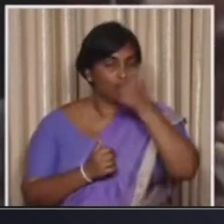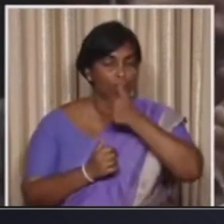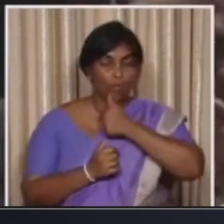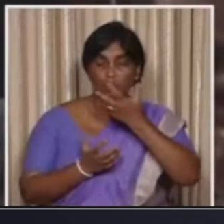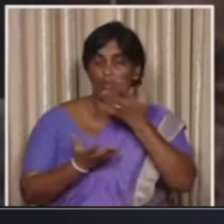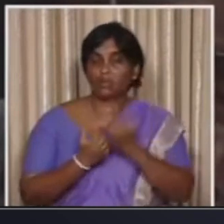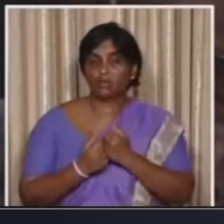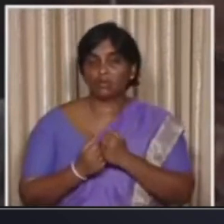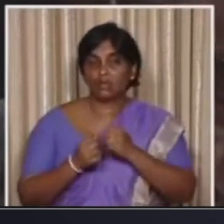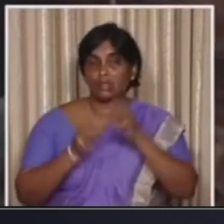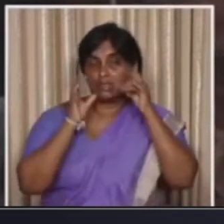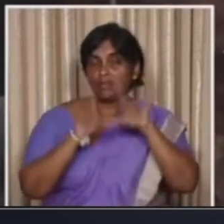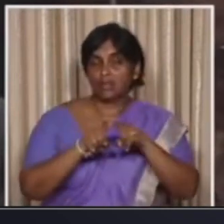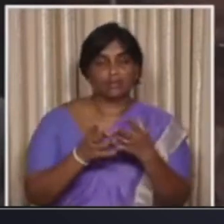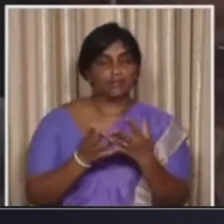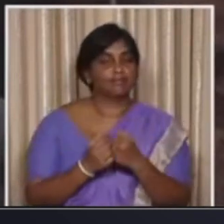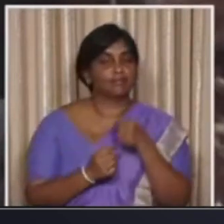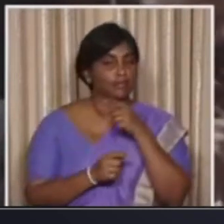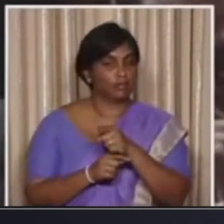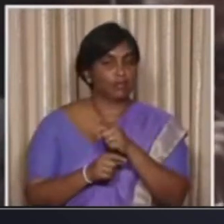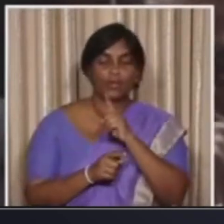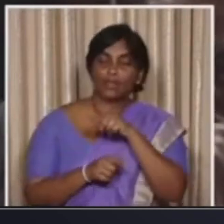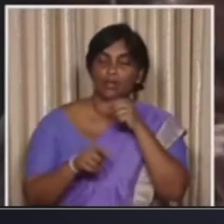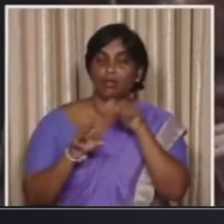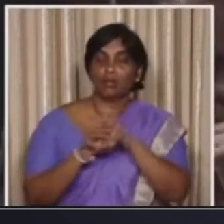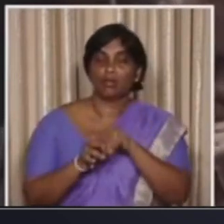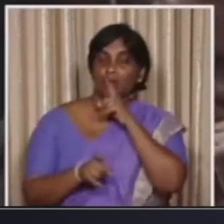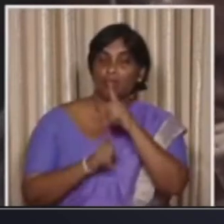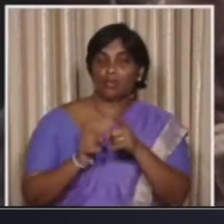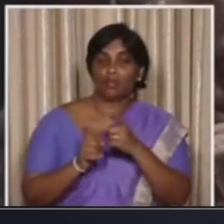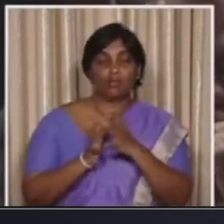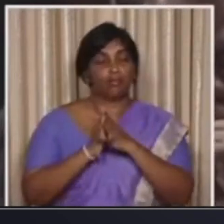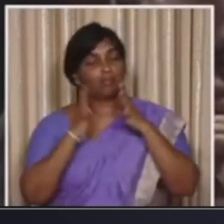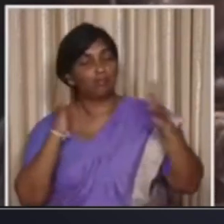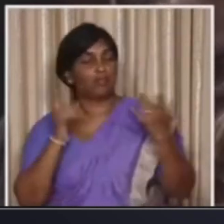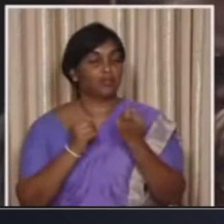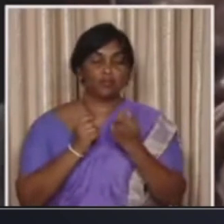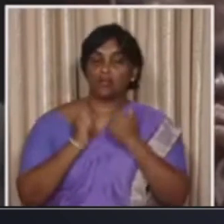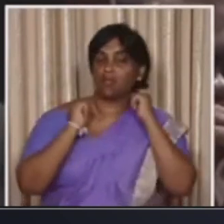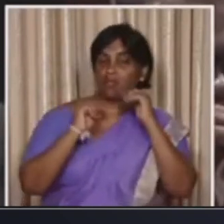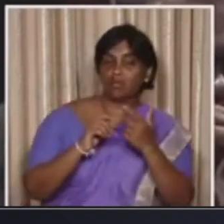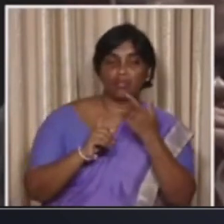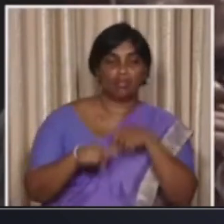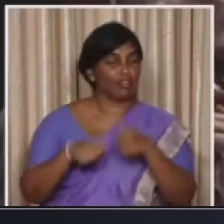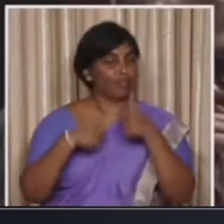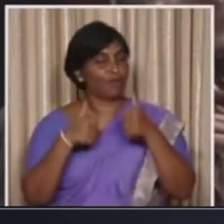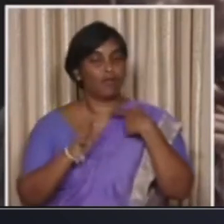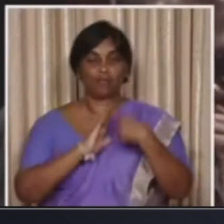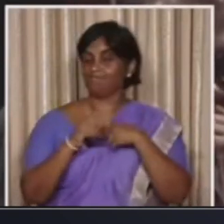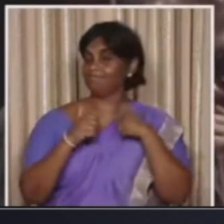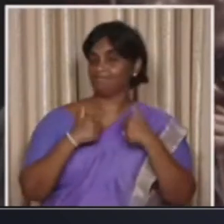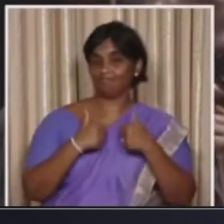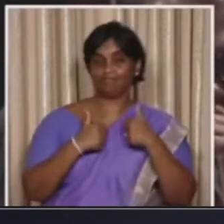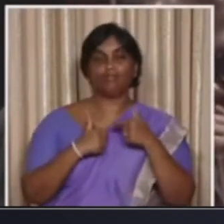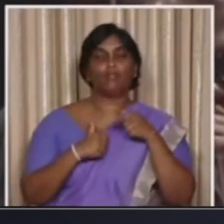කනවා බහිරව ගිලිනවා තමුන්නාසලා මේ ඇවිල්ලා කතා කරනවා මහලොකුවට ආර්ථිකය යනවා දැන් රට නියමයට කෙරෙනවා